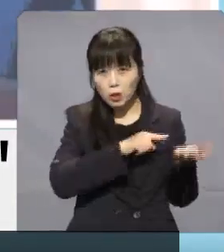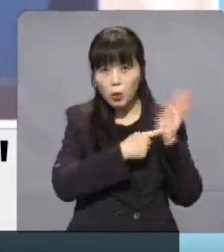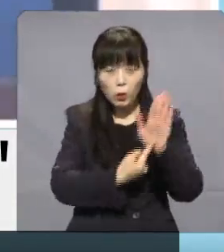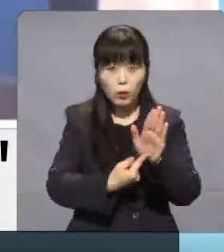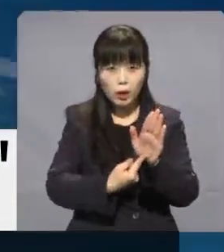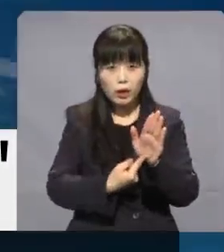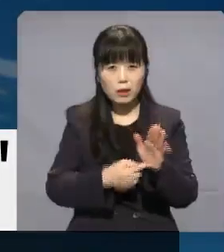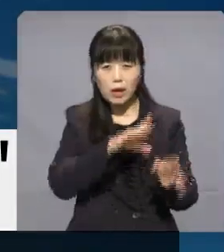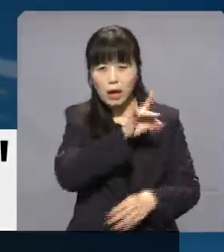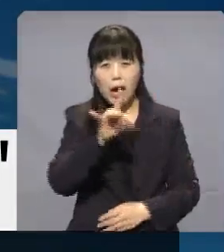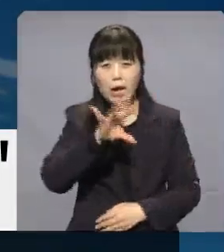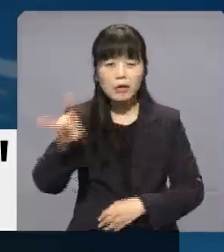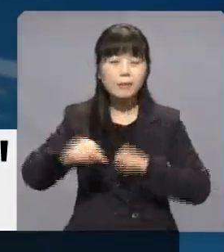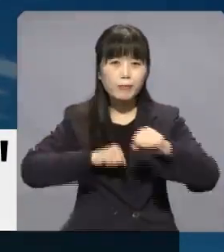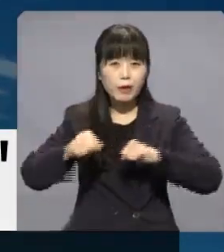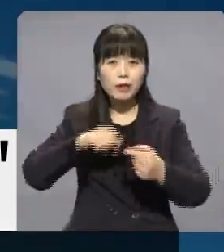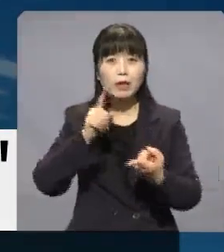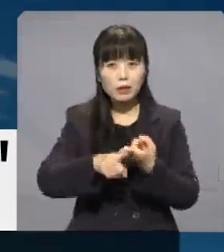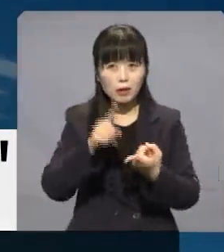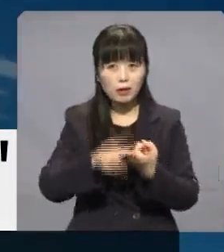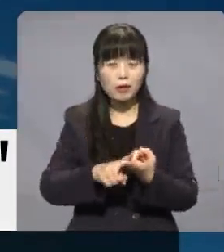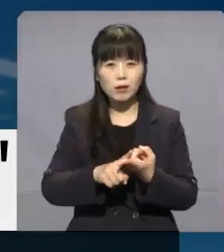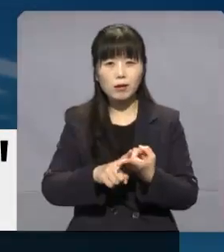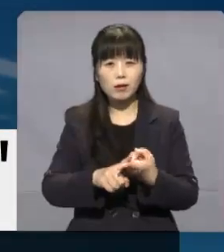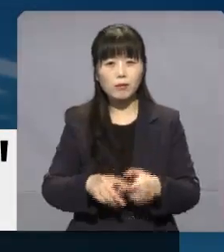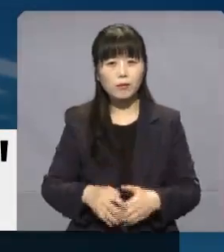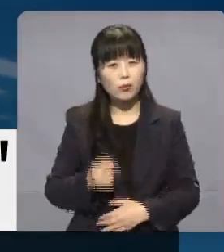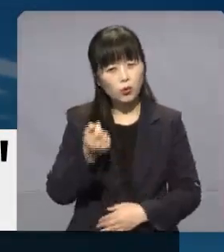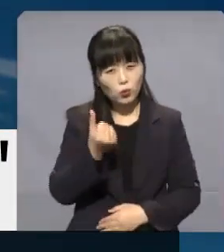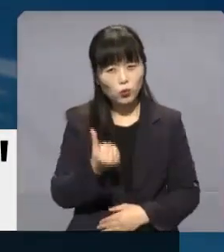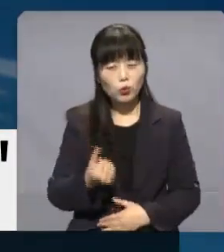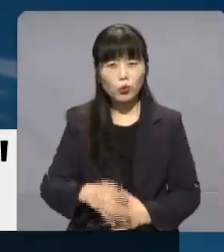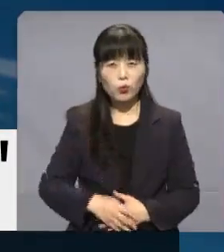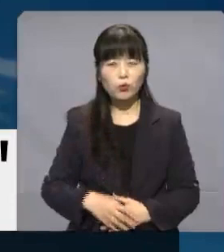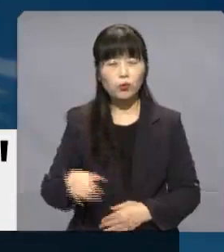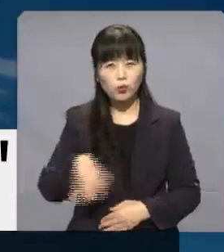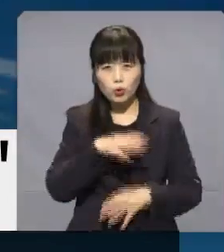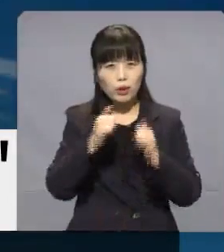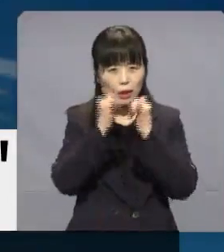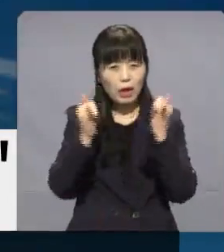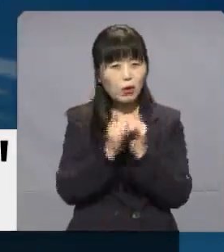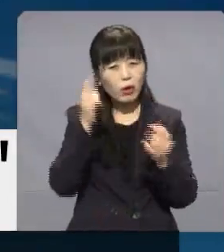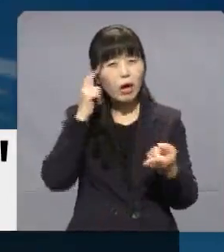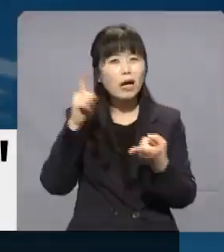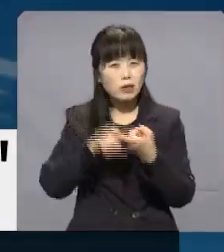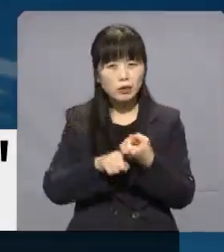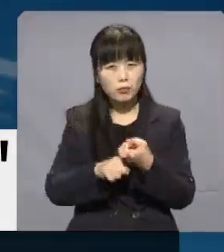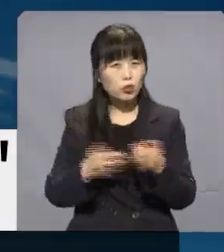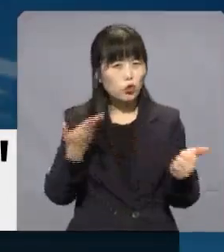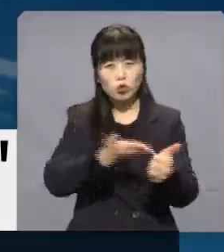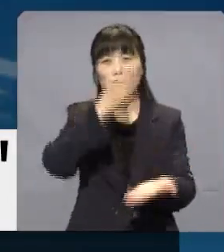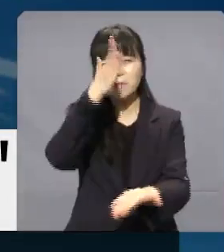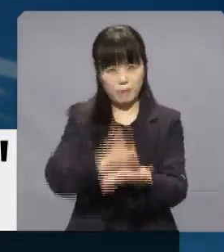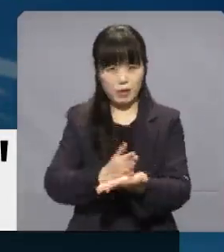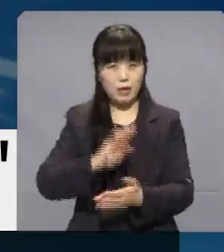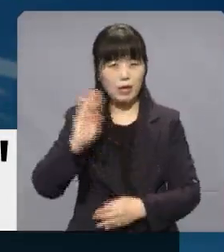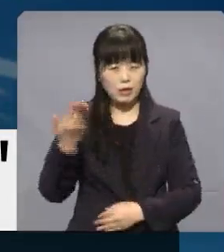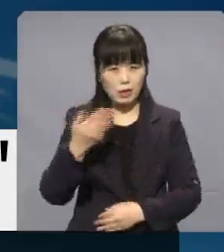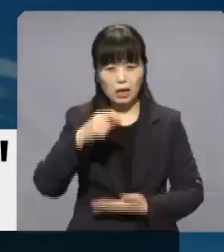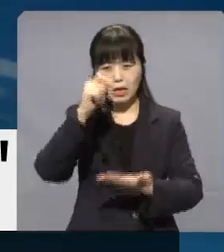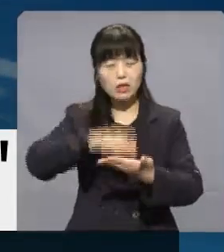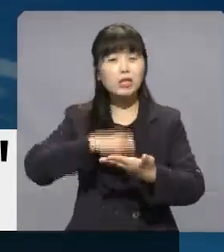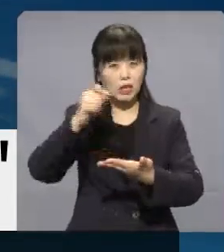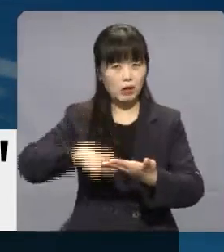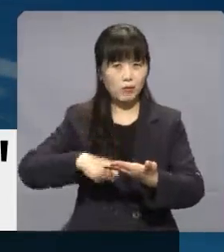간혹 이렇게 벌어지고 있는 일에 대해서 상당히 조금 우리 사회가 이제 관심을 좀덜 가져야 되지 않을까. 이런 것이 기사화되는